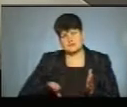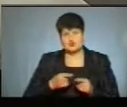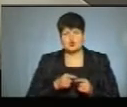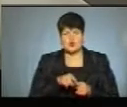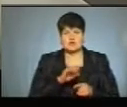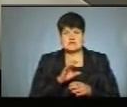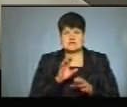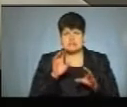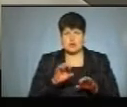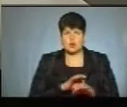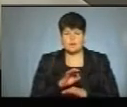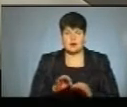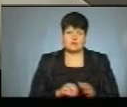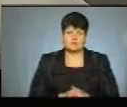законопроекту.